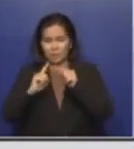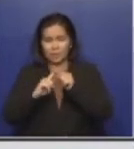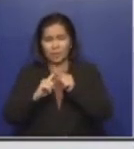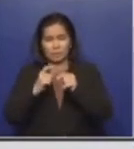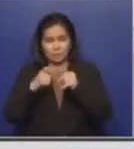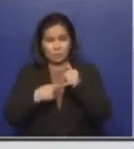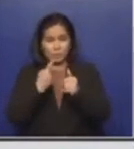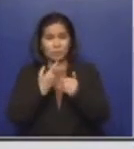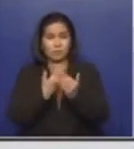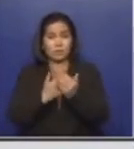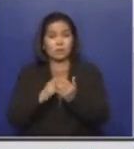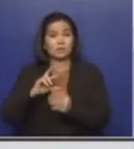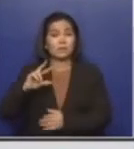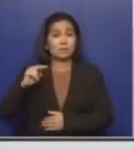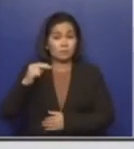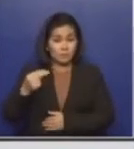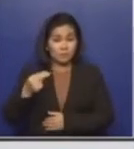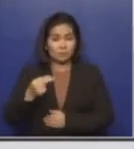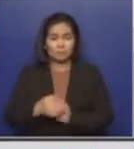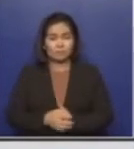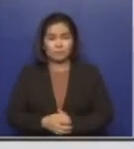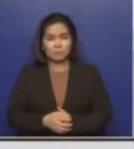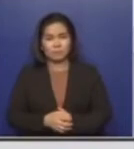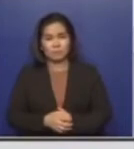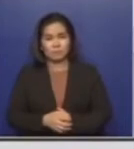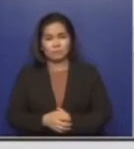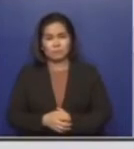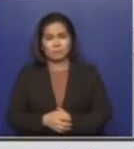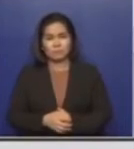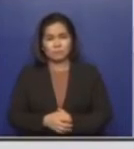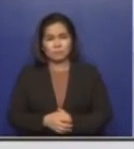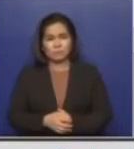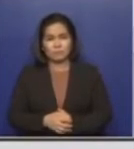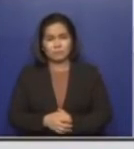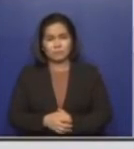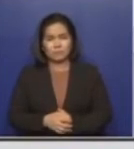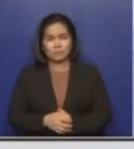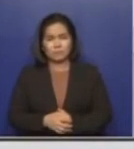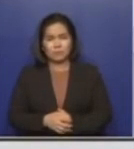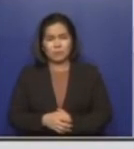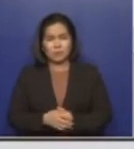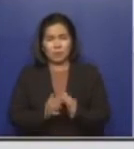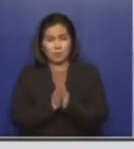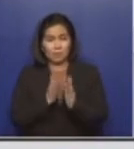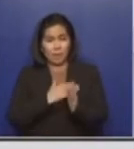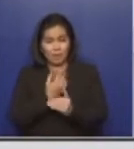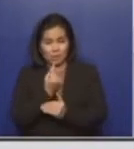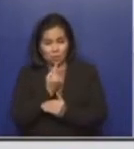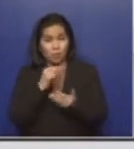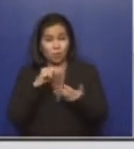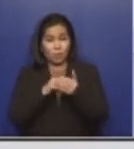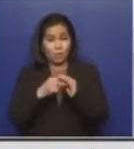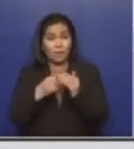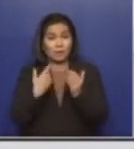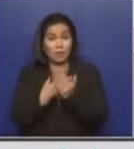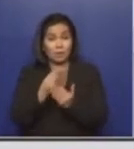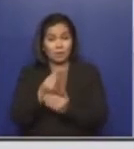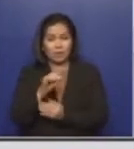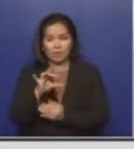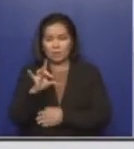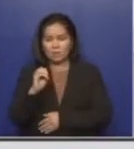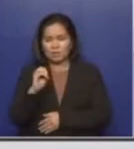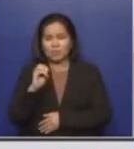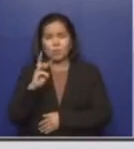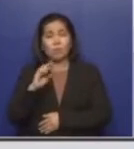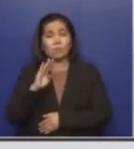คือคิดแล้วออกมาแล้วเพียง86บาทต่อรูปต่อองค์อันนี้ผมจึ